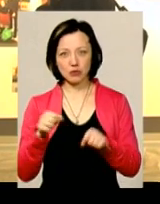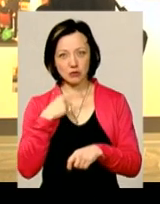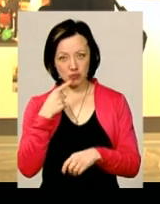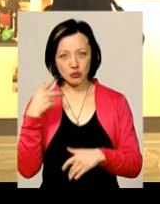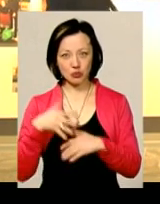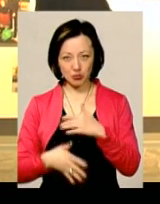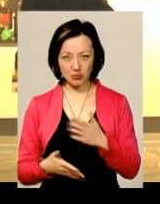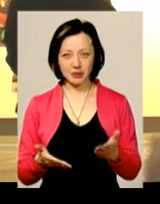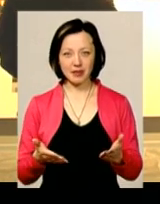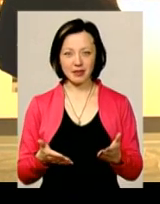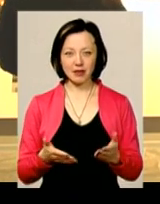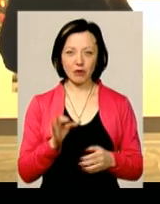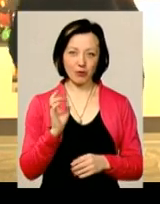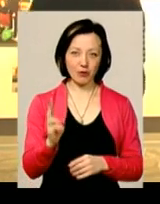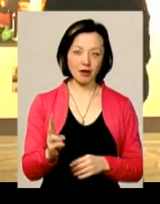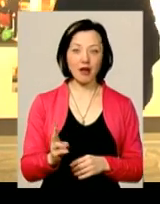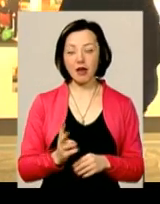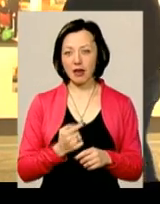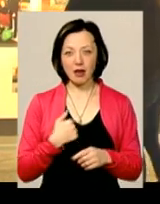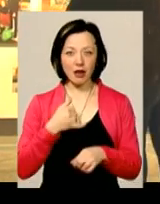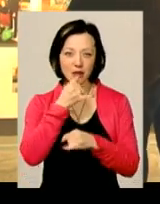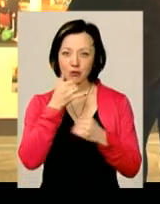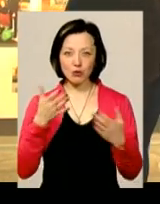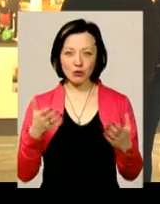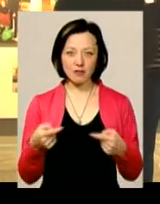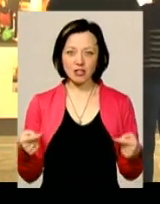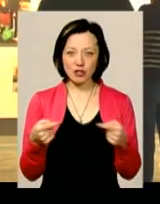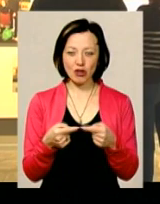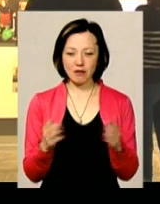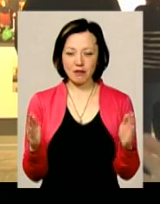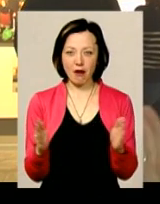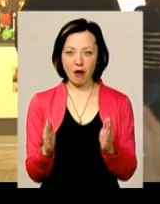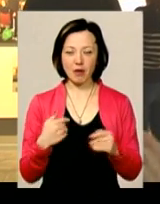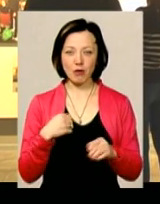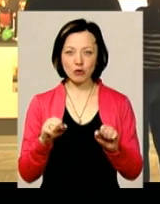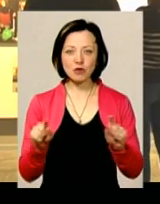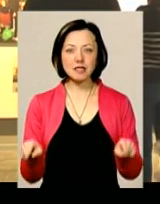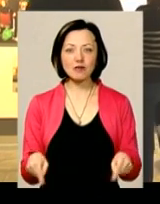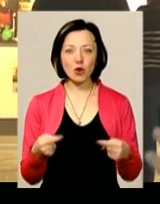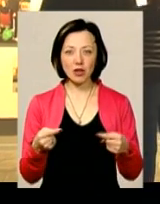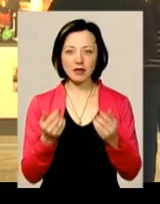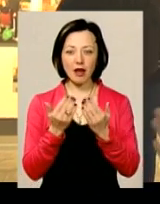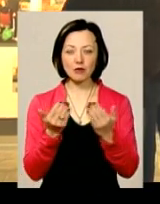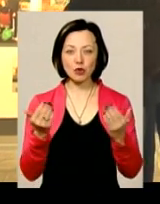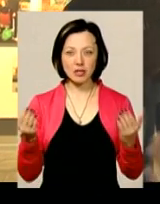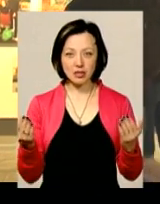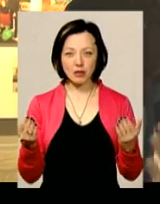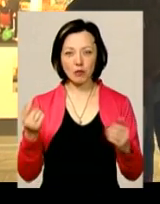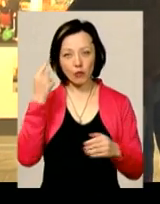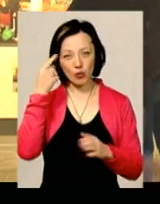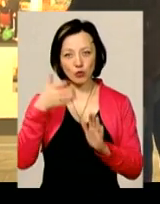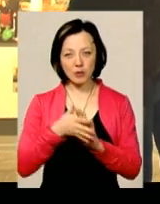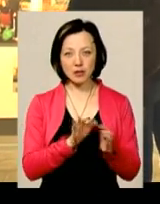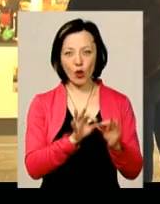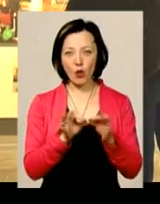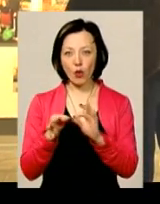вони зрозуміли, окей. Тобто я не можу визначати рамки, я можу створити тільки експозицію, продумати